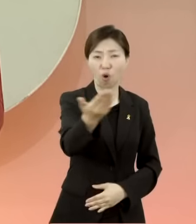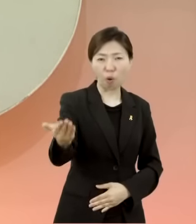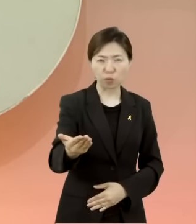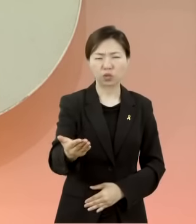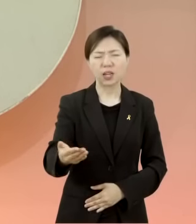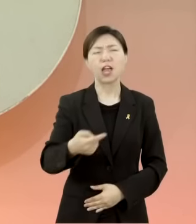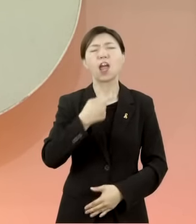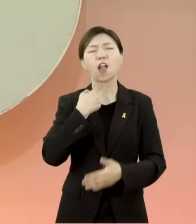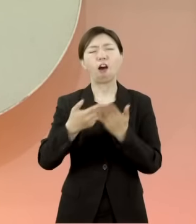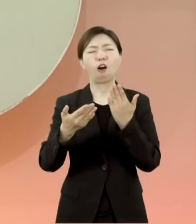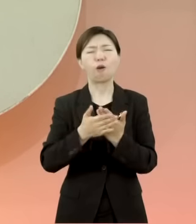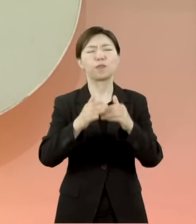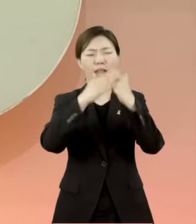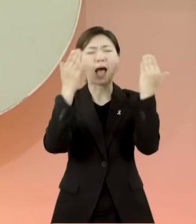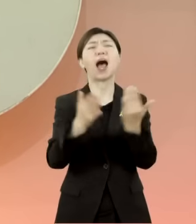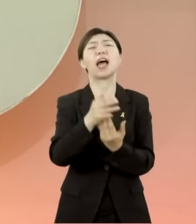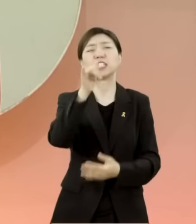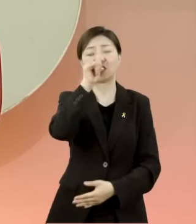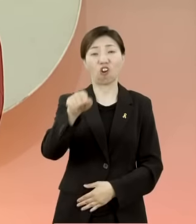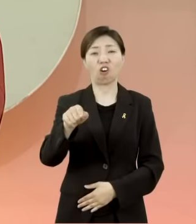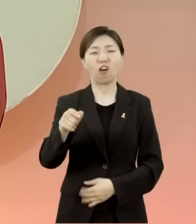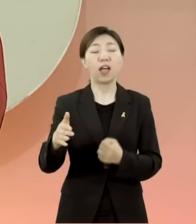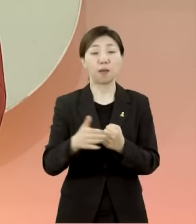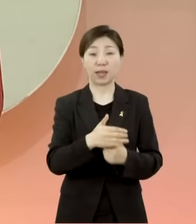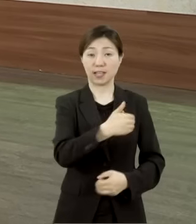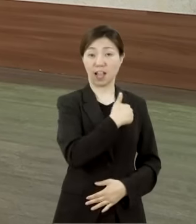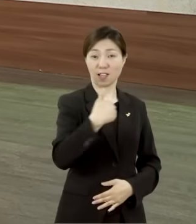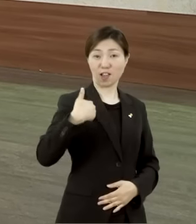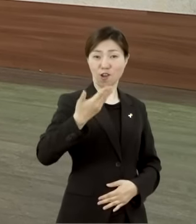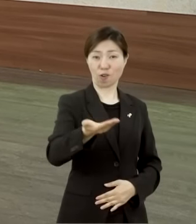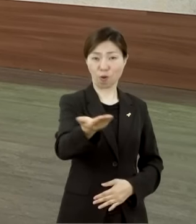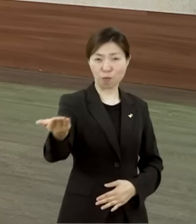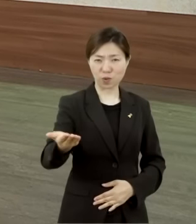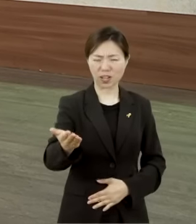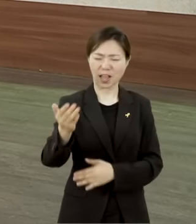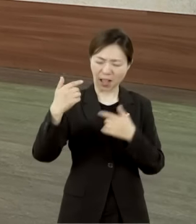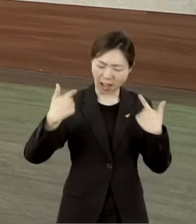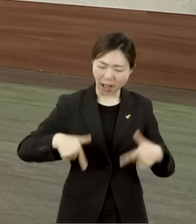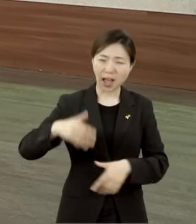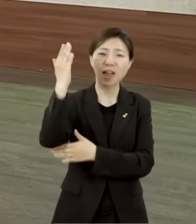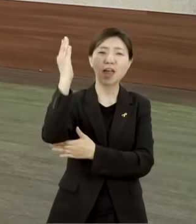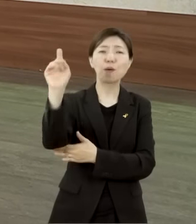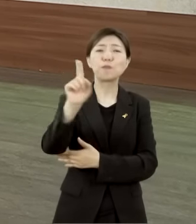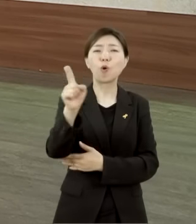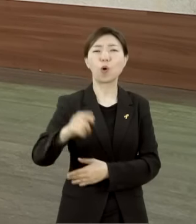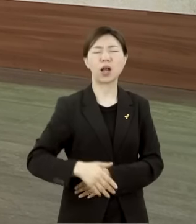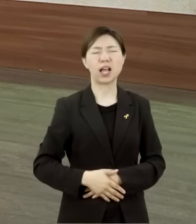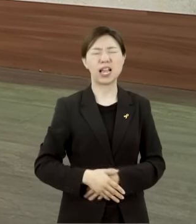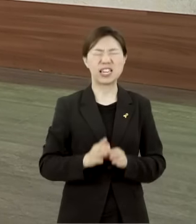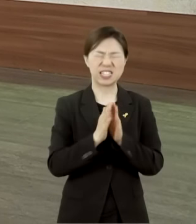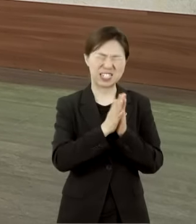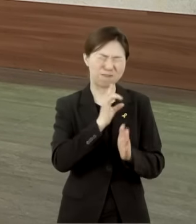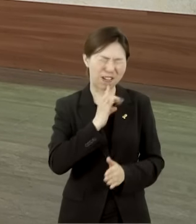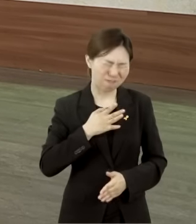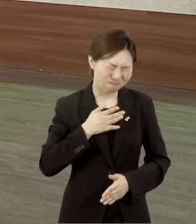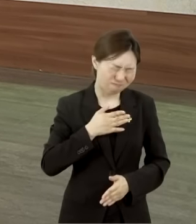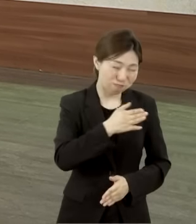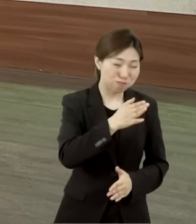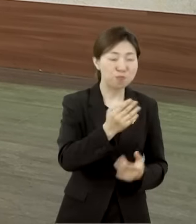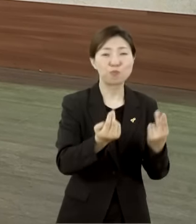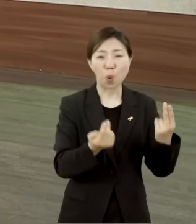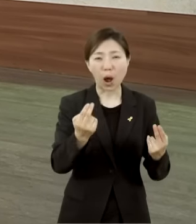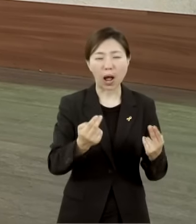수많은 불자님들이 체험한 것들이 있기 때문에 제가 항상 불자님들께 자신있게 말씀 드리잖아요 기도만